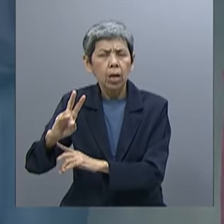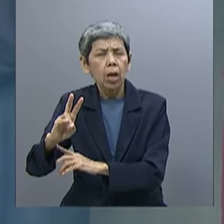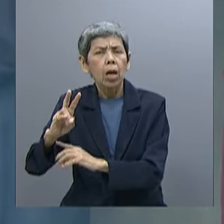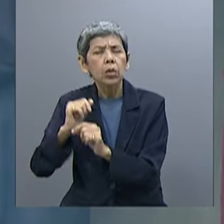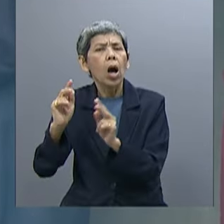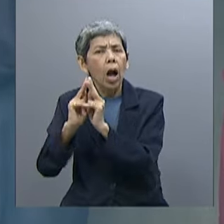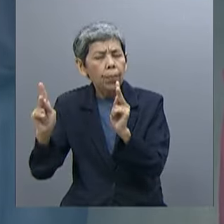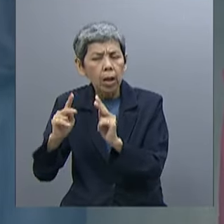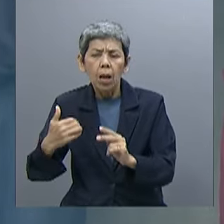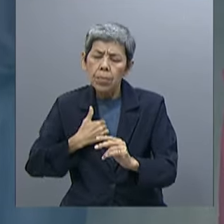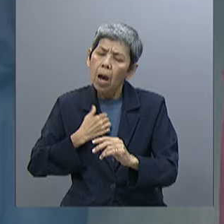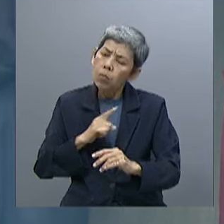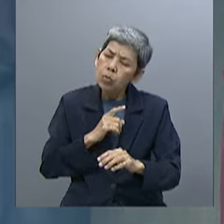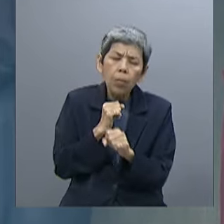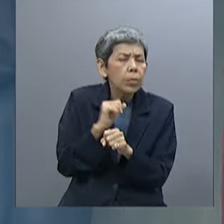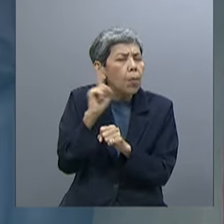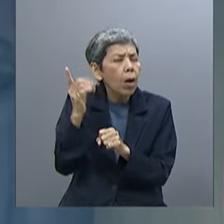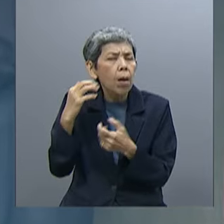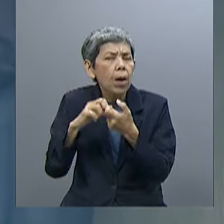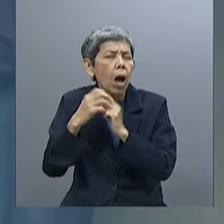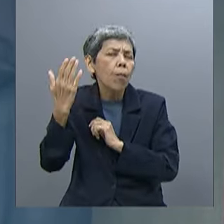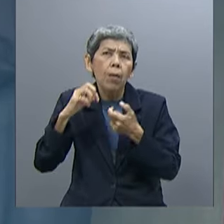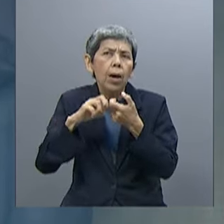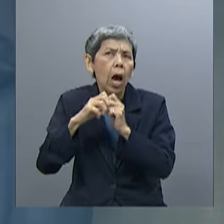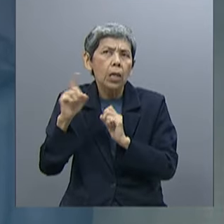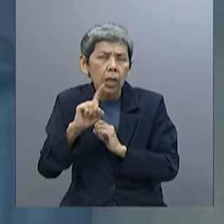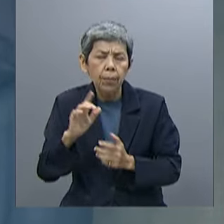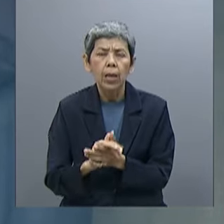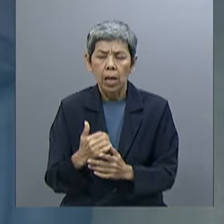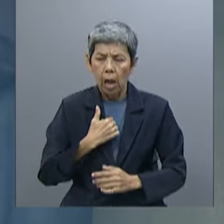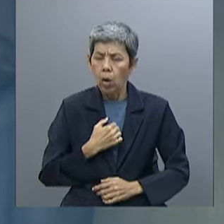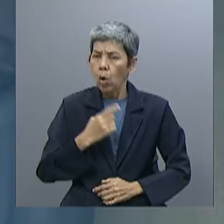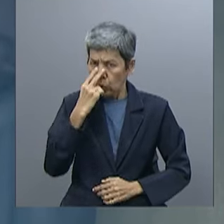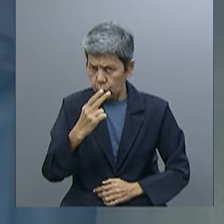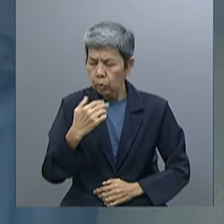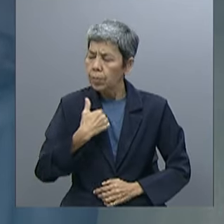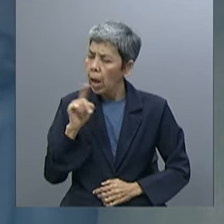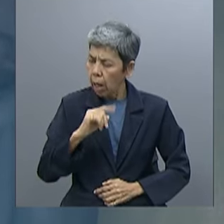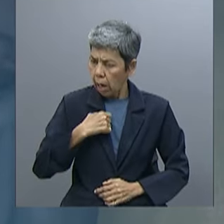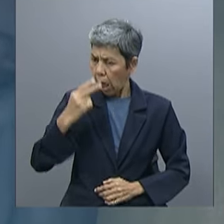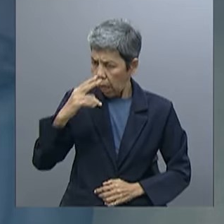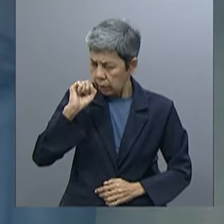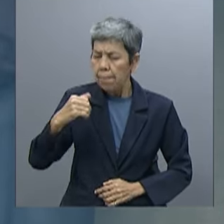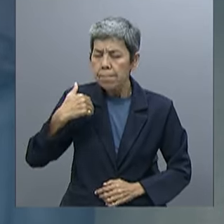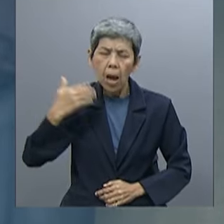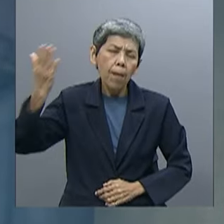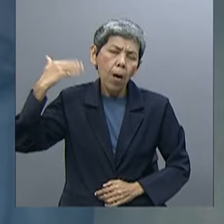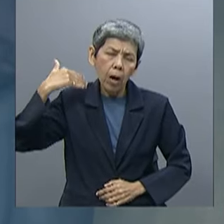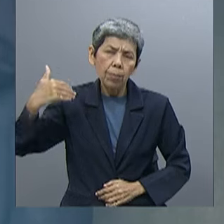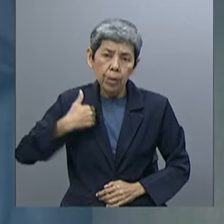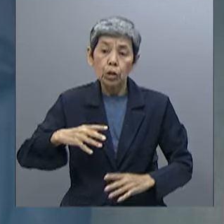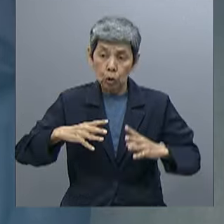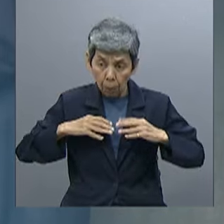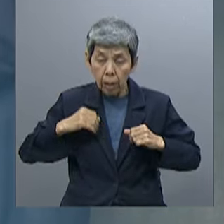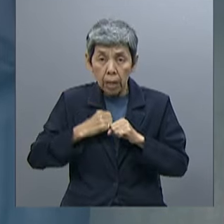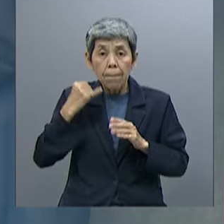รมการว่าตนมีบทบาทอย่างไรในกรณีตากใบตนเป็นสักขีพยานในเหตุการณ์อะไรที่เกิดขึ้นบ้างหากยอมรับว่าตนได้กระ